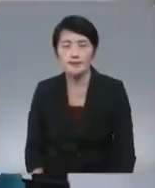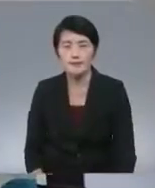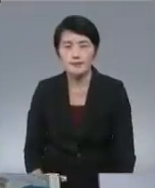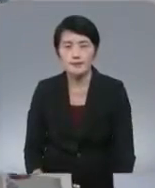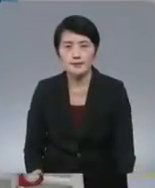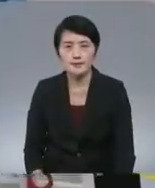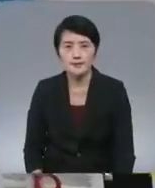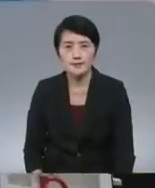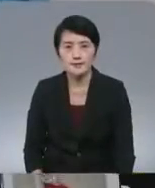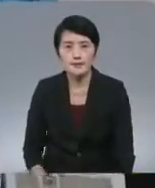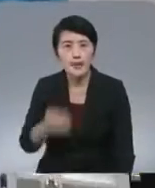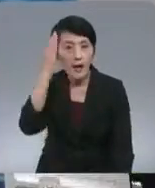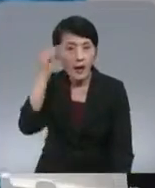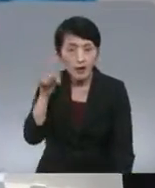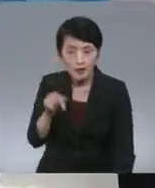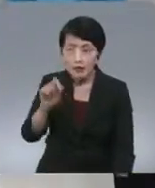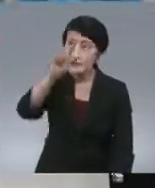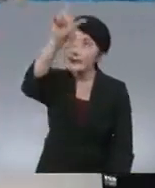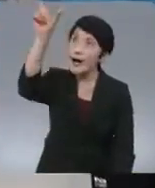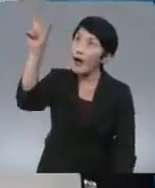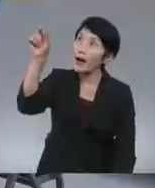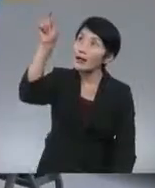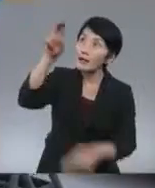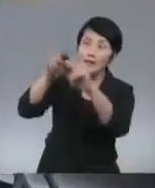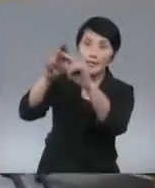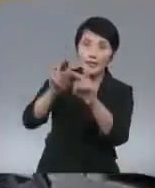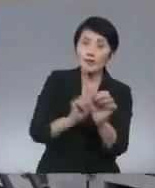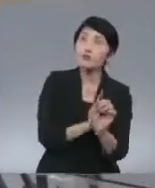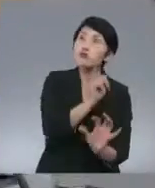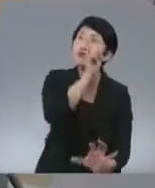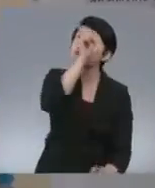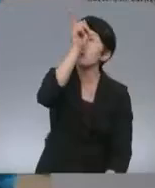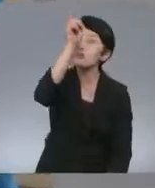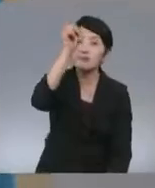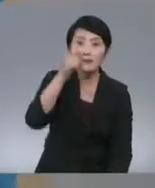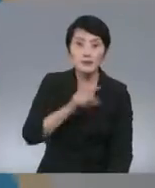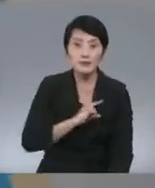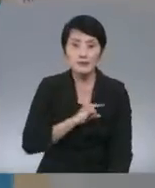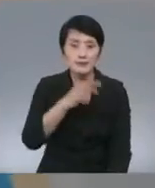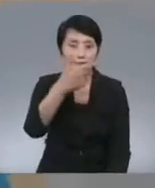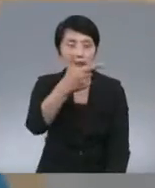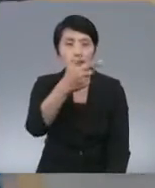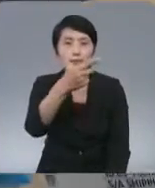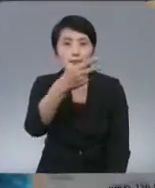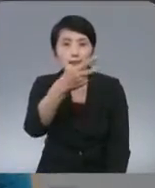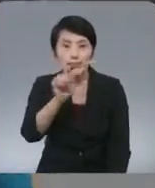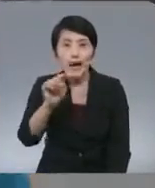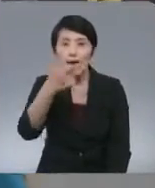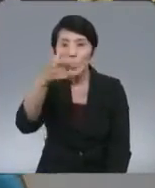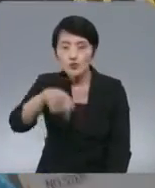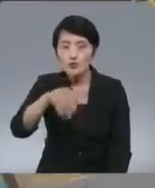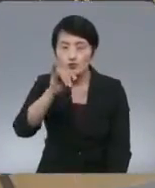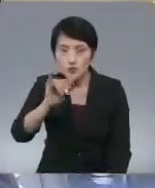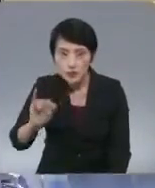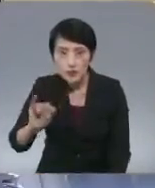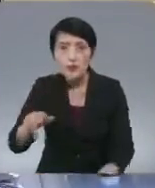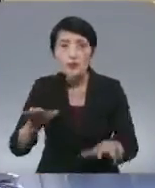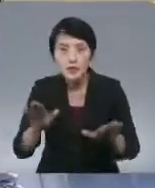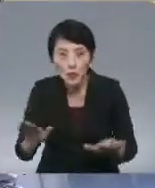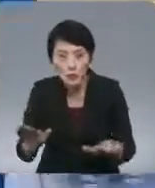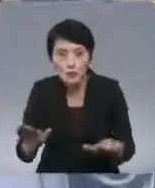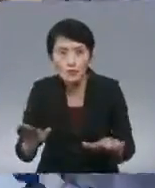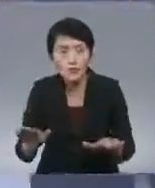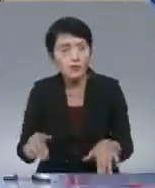La préparation du lancement du premier orbiteur lunaire sud-coréen se concrétise. Si tout se passe bien, Tanuri sera tiré le 3